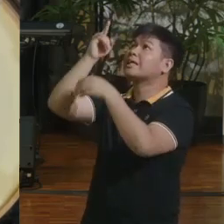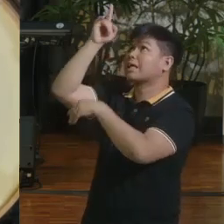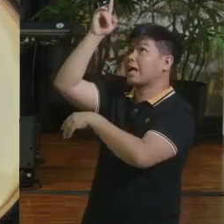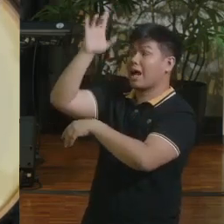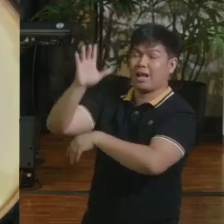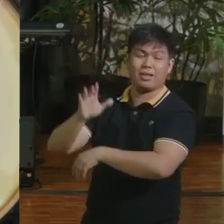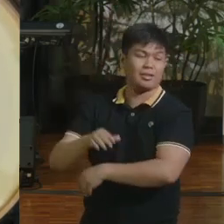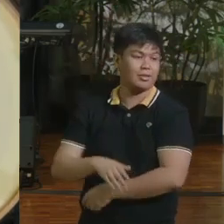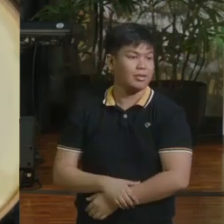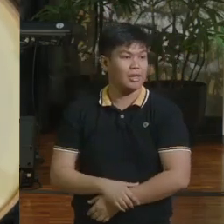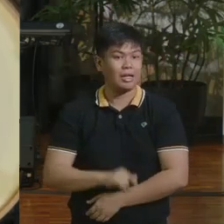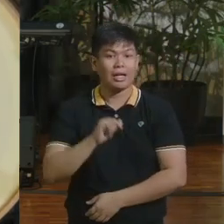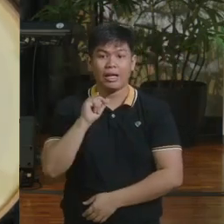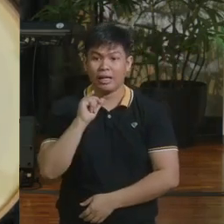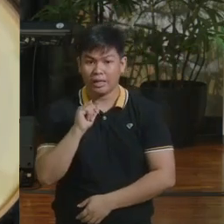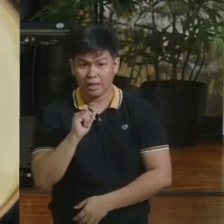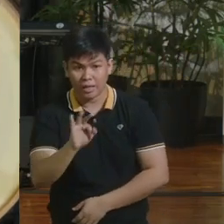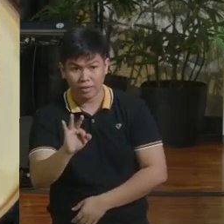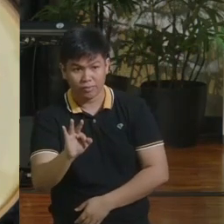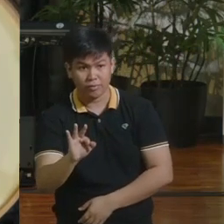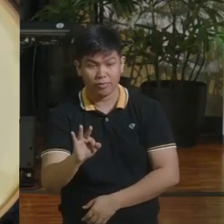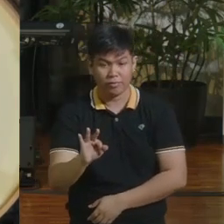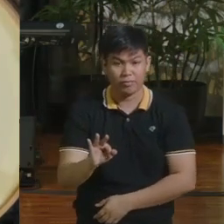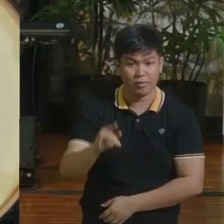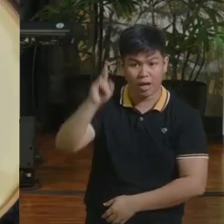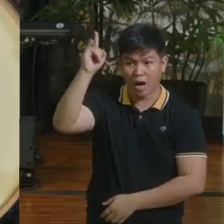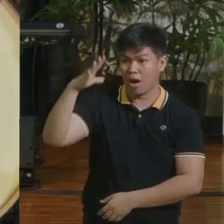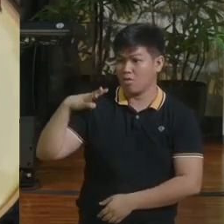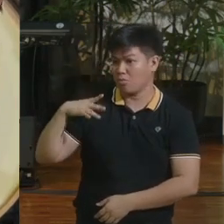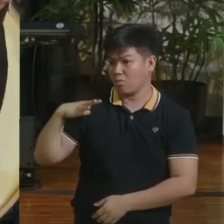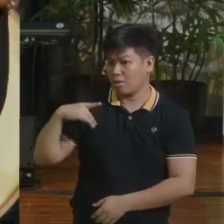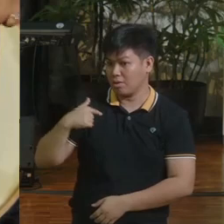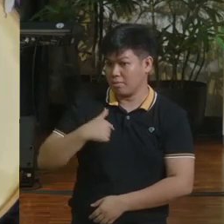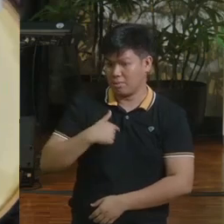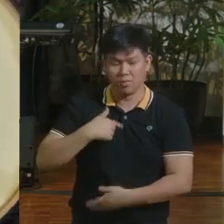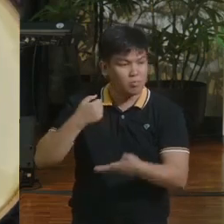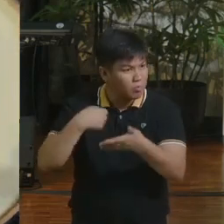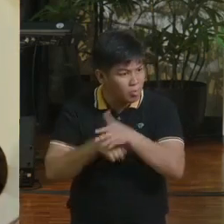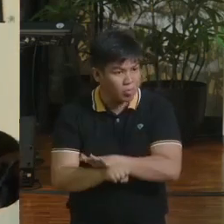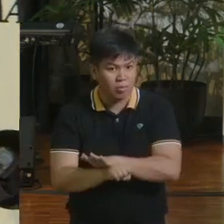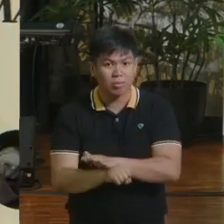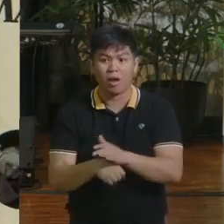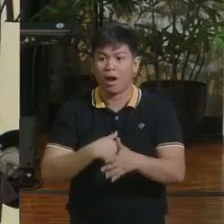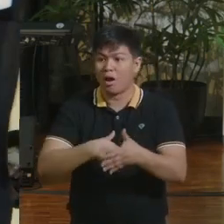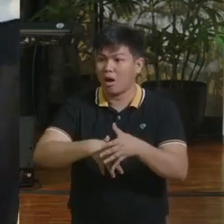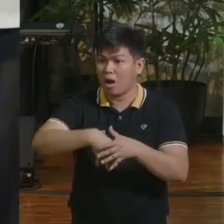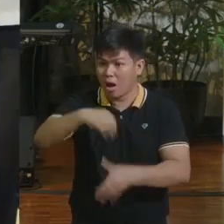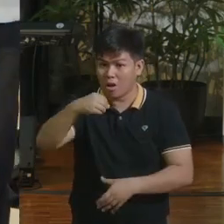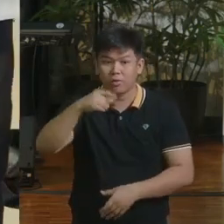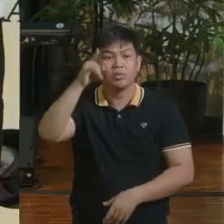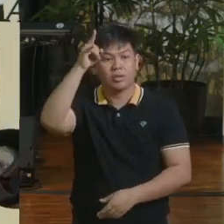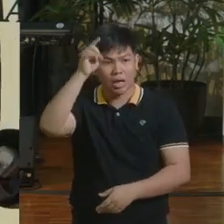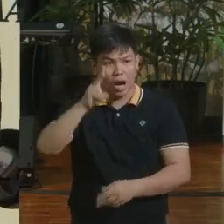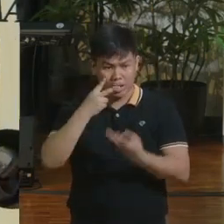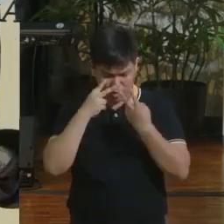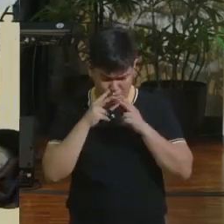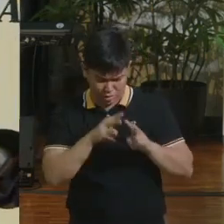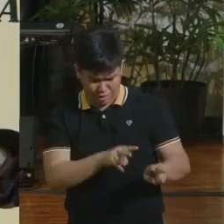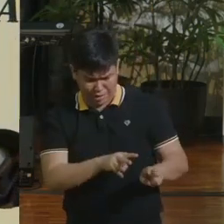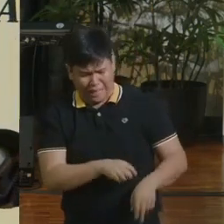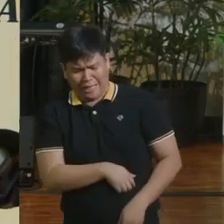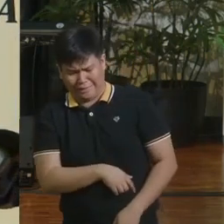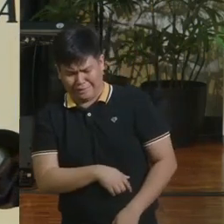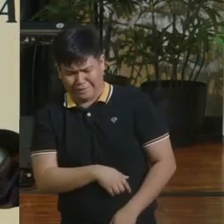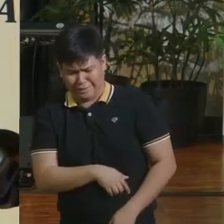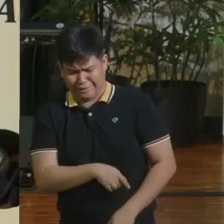Kasi, kung hihintayin niya akong maipanganak ako, no, at paglabas ko, nakita na niya ako, ay, wag na lang